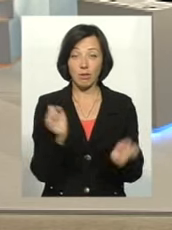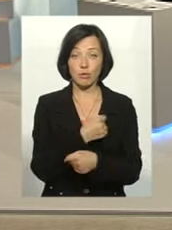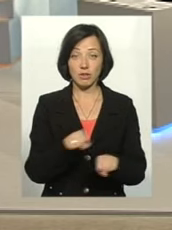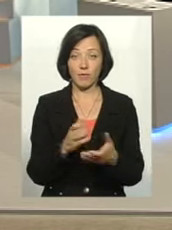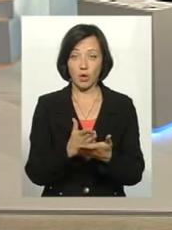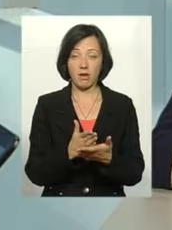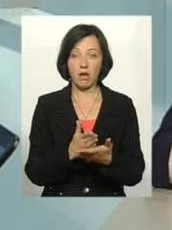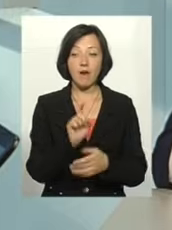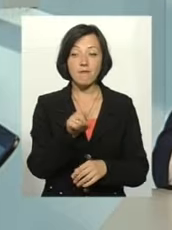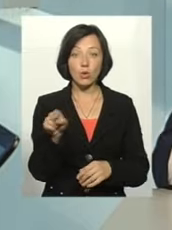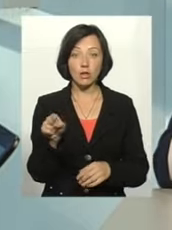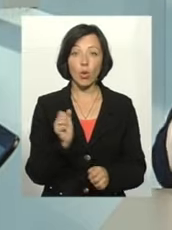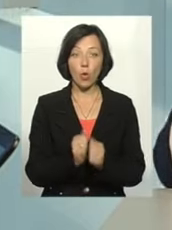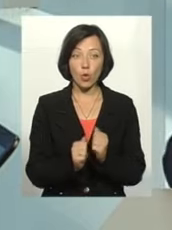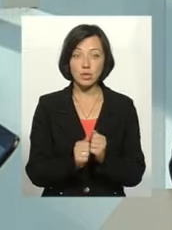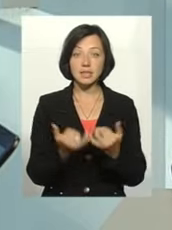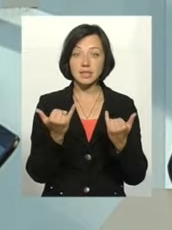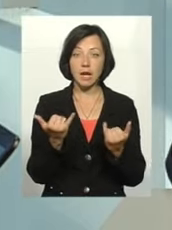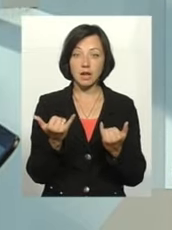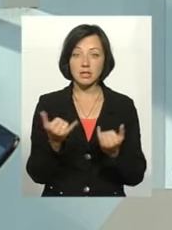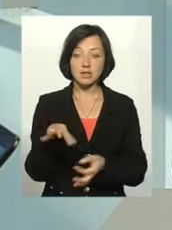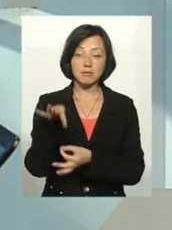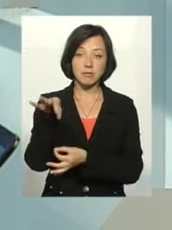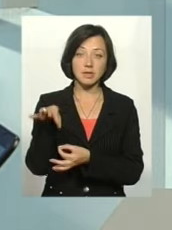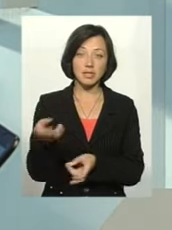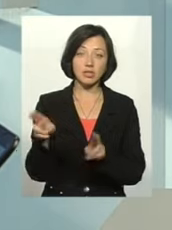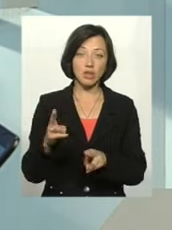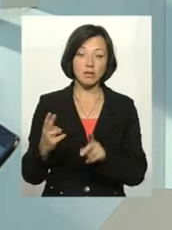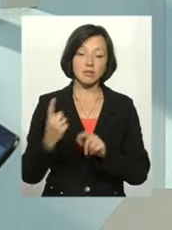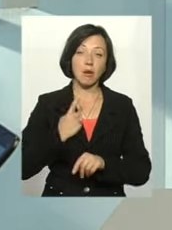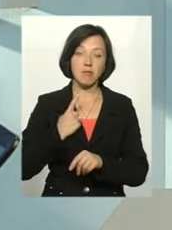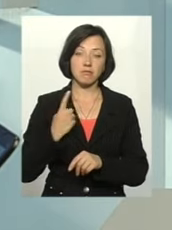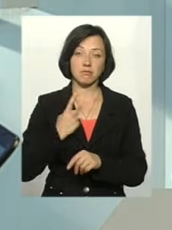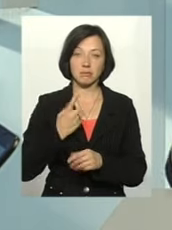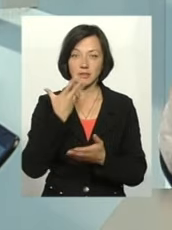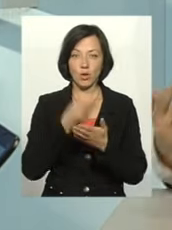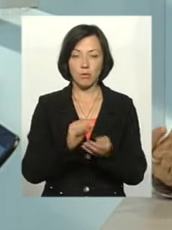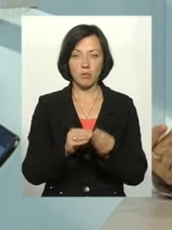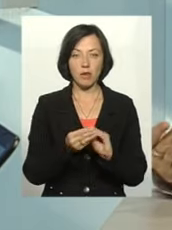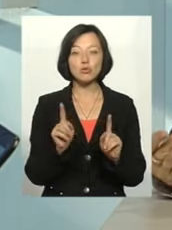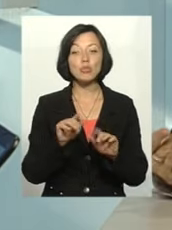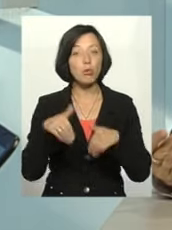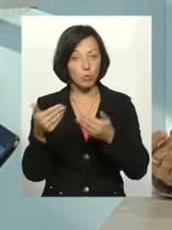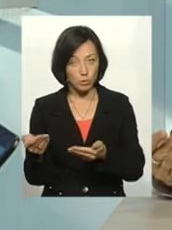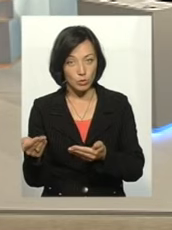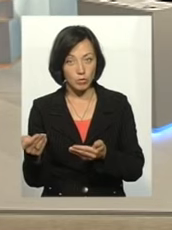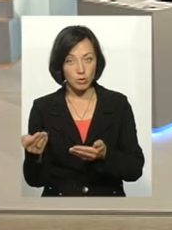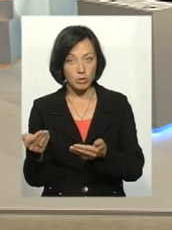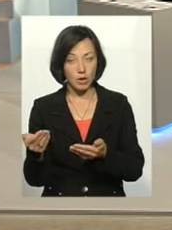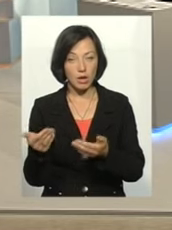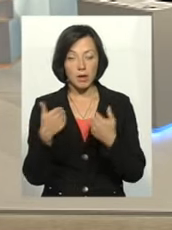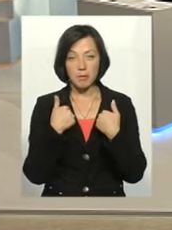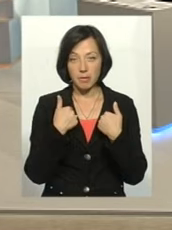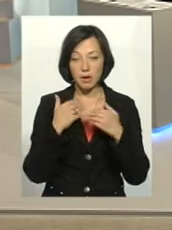є. Вони, кожен, зараз лишаються сам на сам своїми проблемами. Що ми їм пропонуємо? Ми